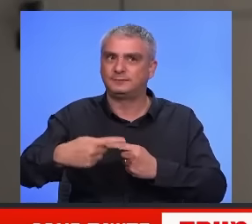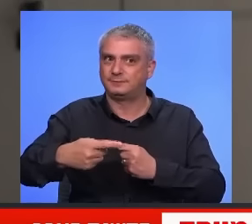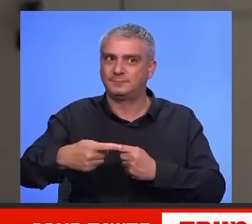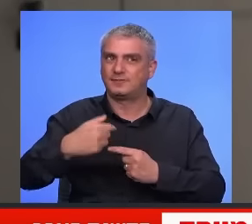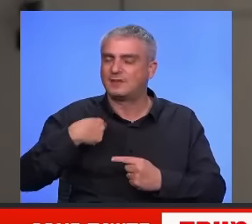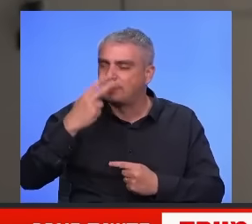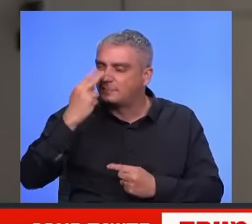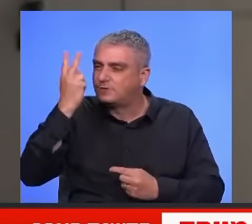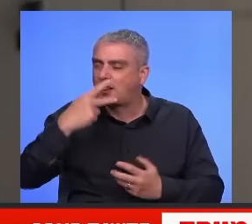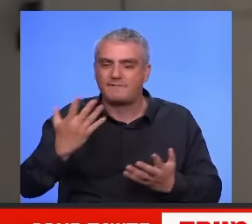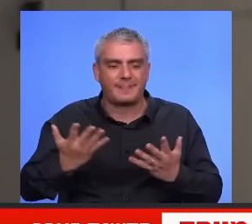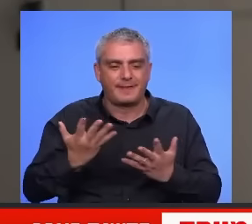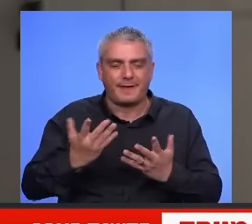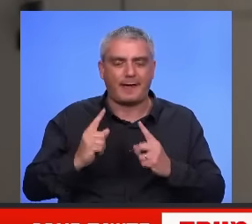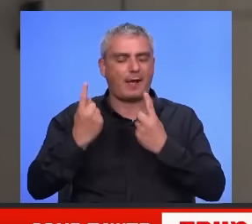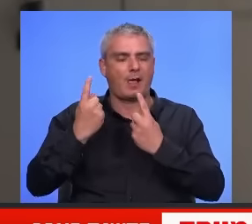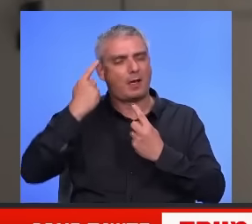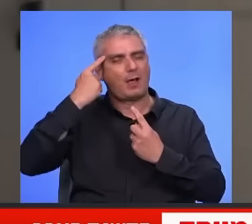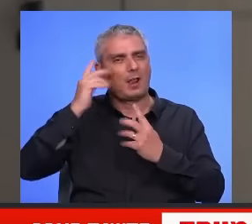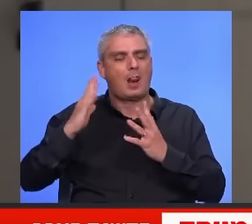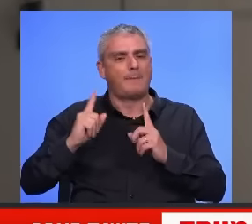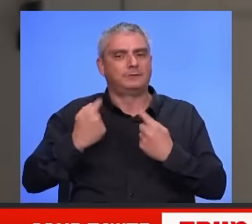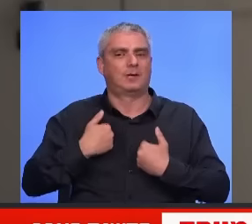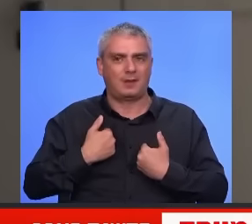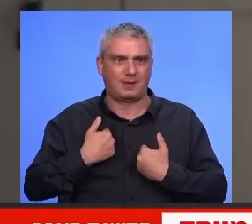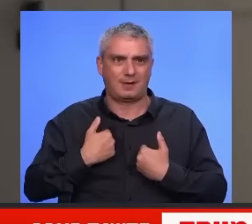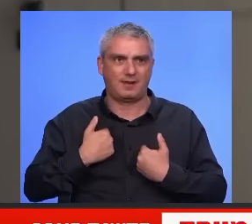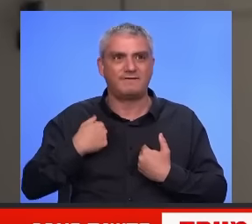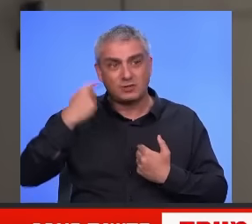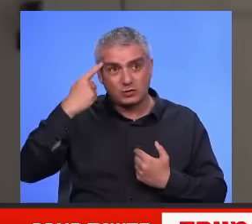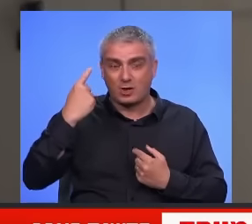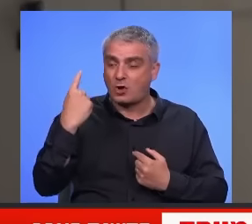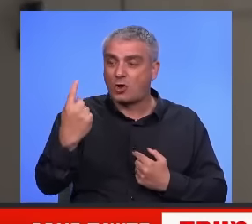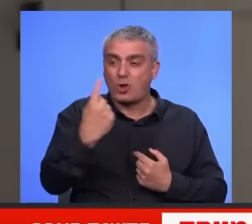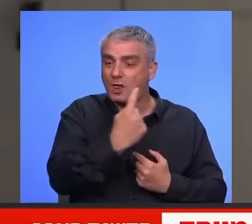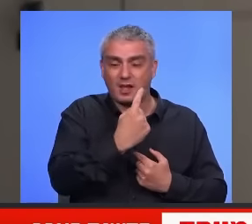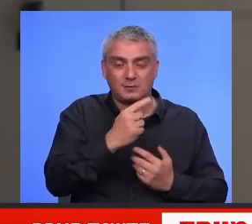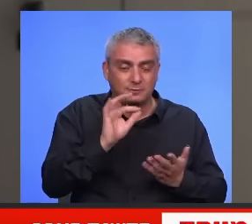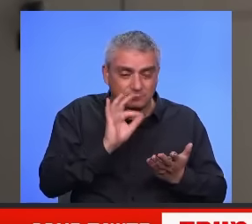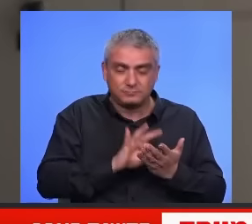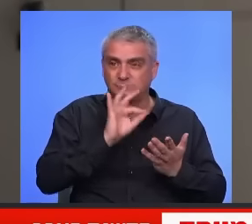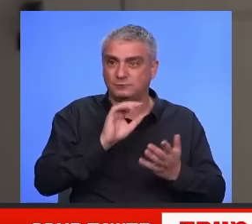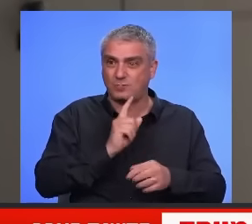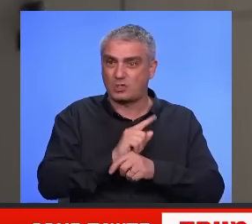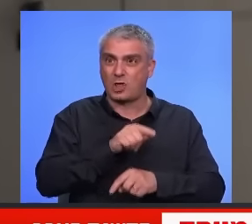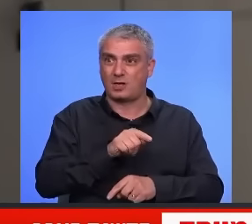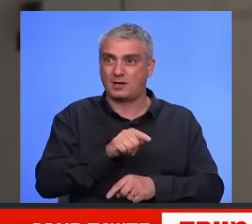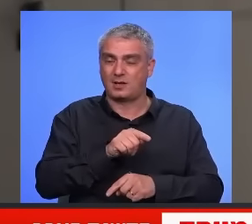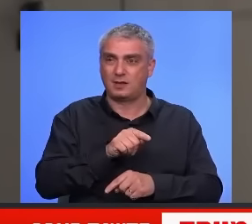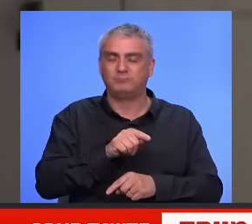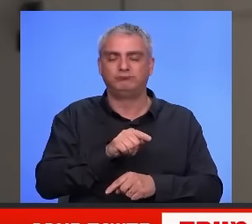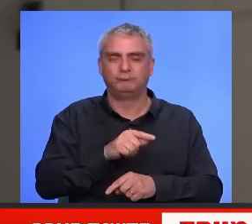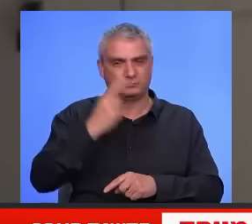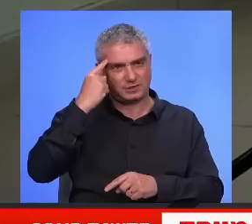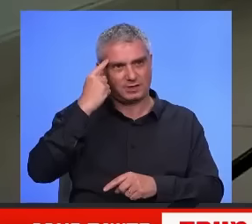מנסה להבין איך זה קרה ולמה זה קרה, יודע שכל אחד מאיתנו, באותם רגעים, ידע שהוא